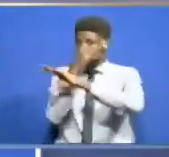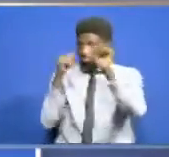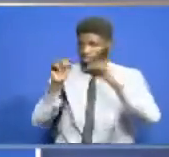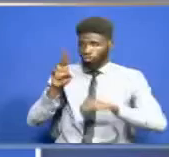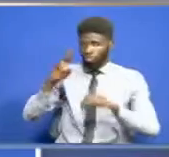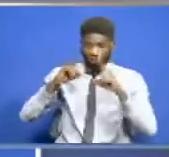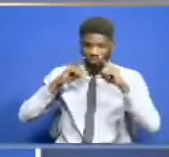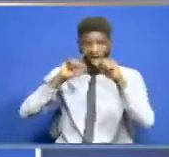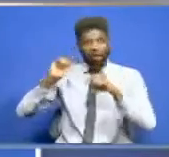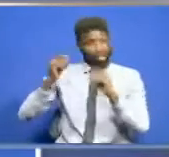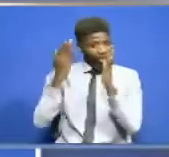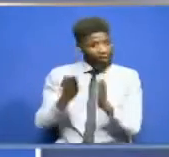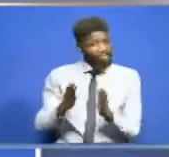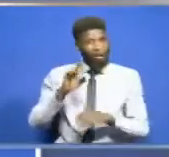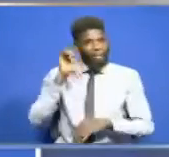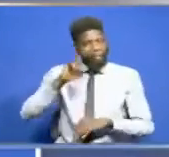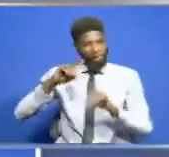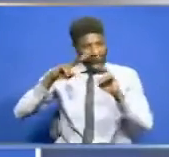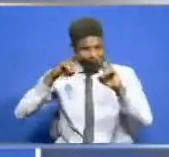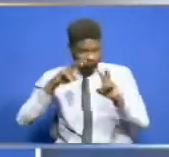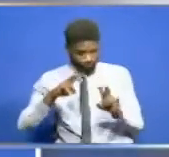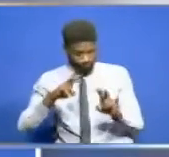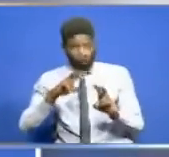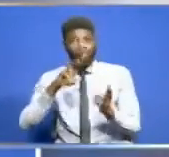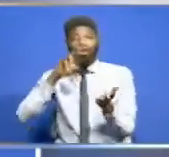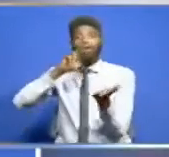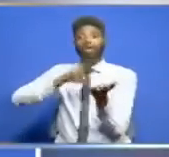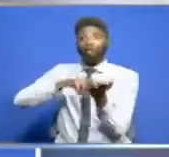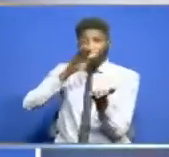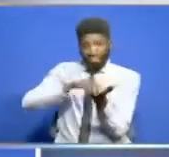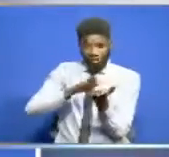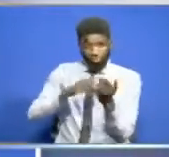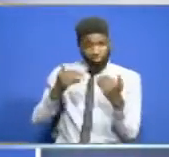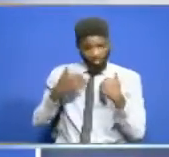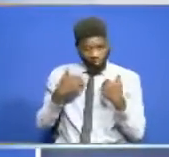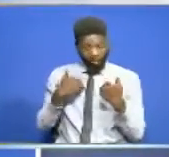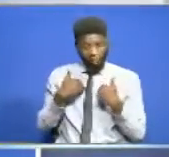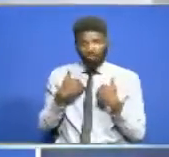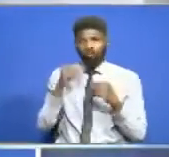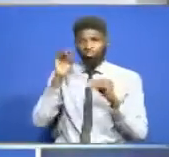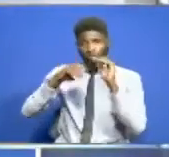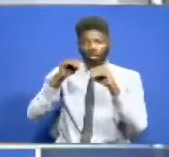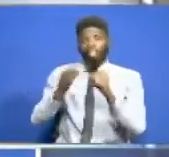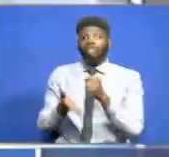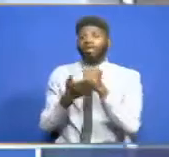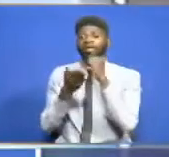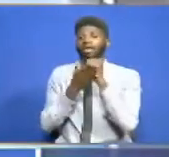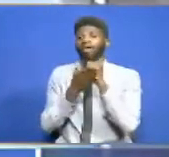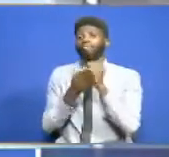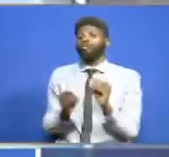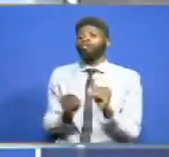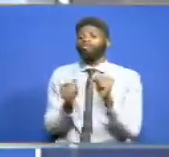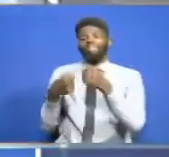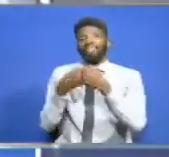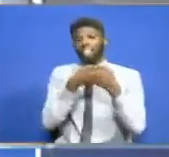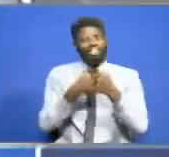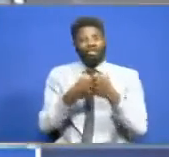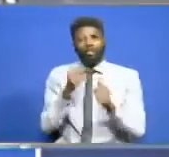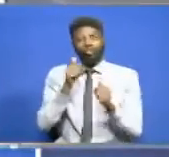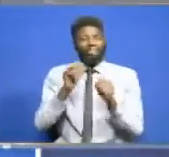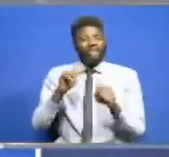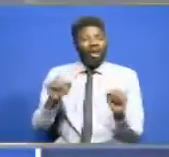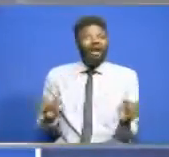kutathmini mapendekezo kwenye ripoti hiyo inayonuia kushughulikia changamoto za mara kwa mara zinazokumba nchi hii,